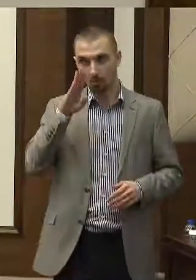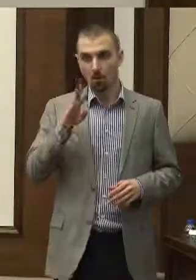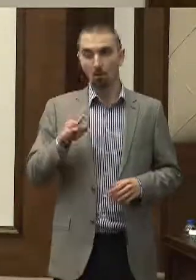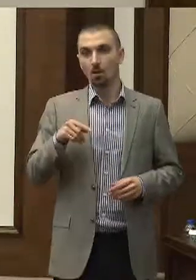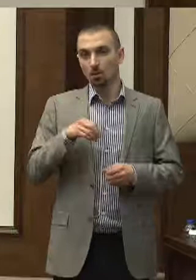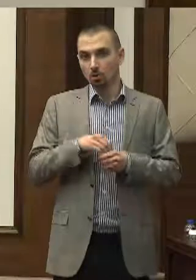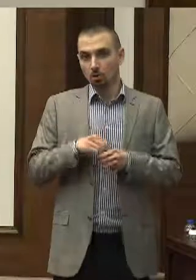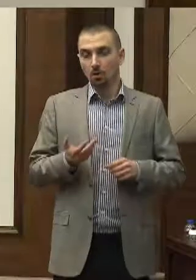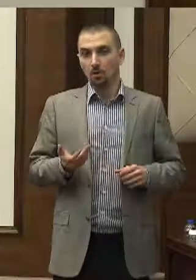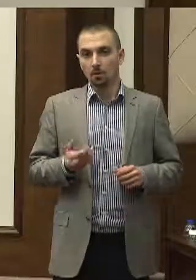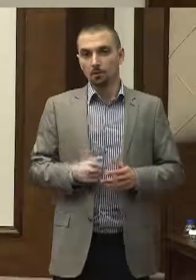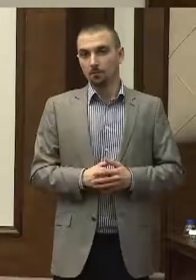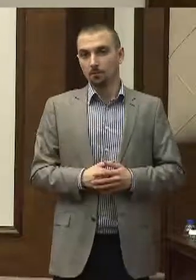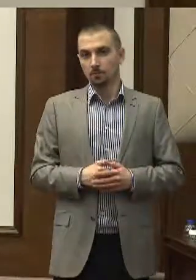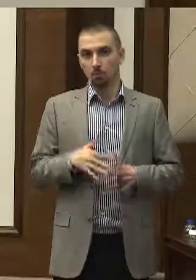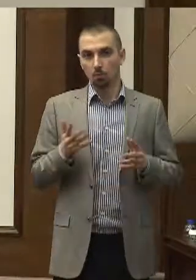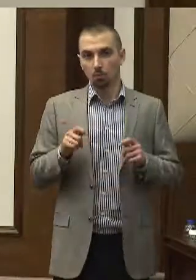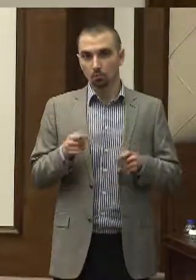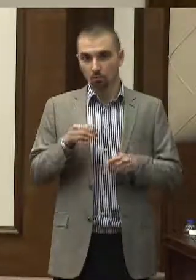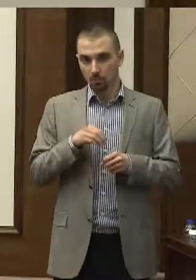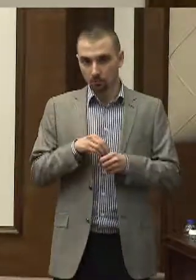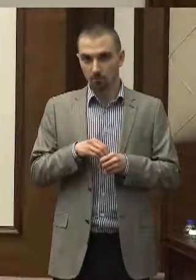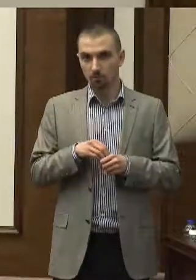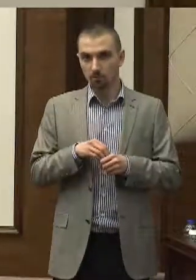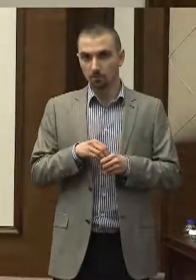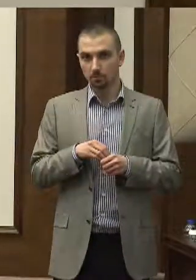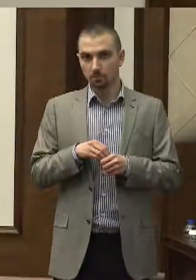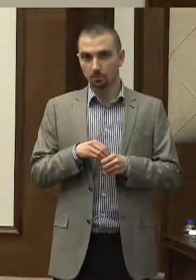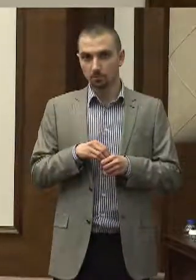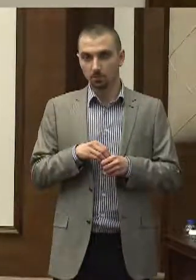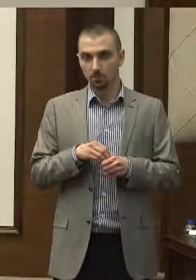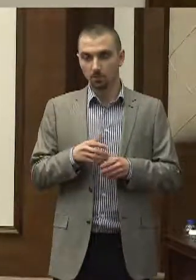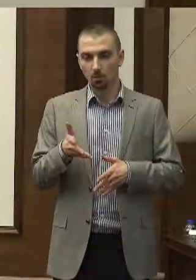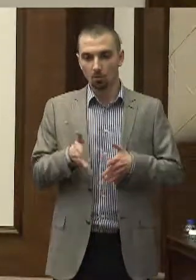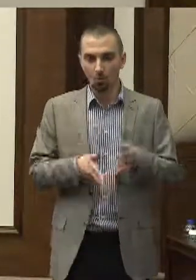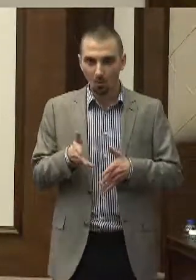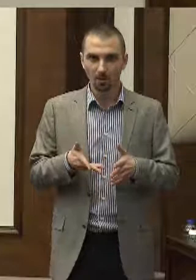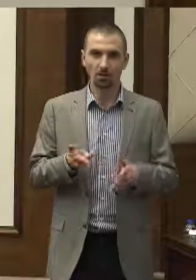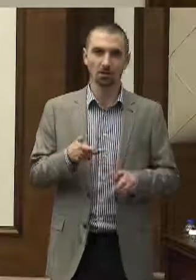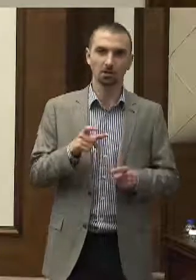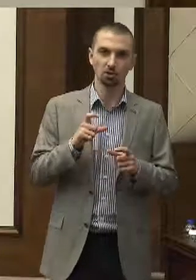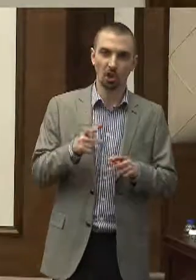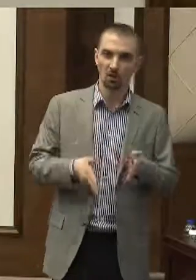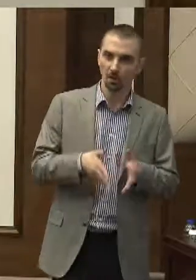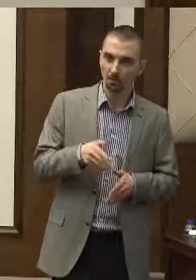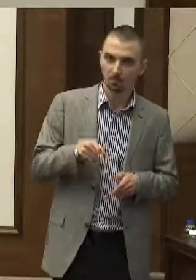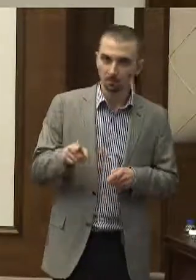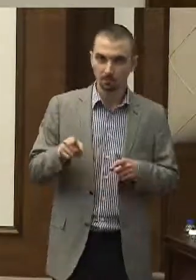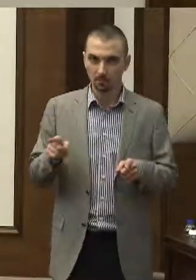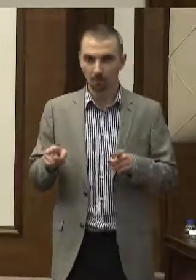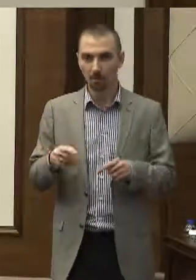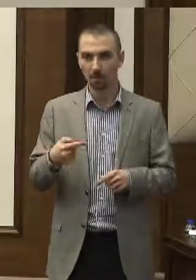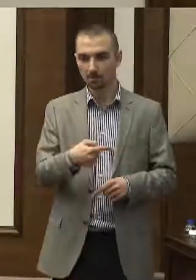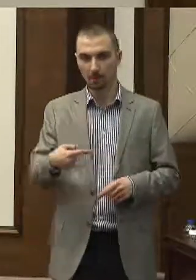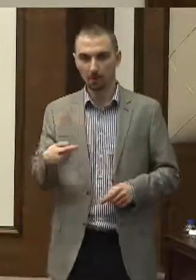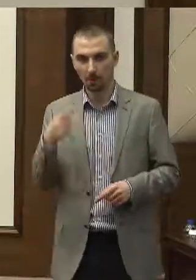ilgili maddeleri uyarınca Büyükçekmece ilçe sınırları içerisinde yer alan bazı sokak ve caddelerin zemin katlarında ticaret